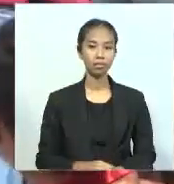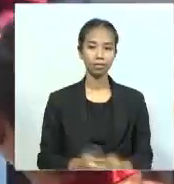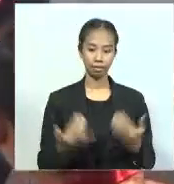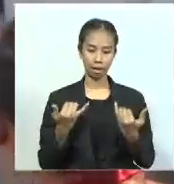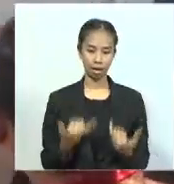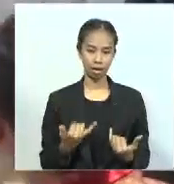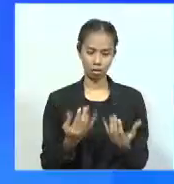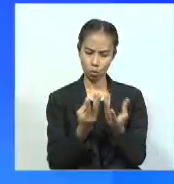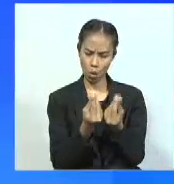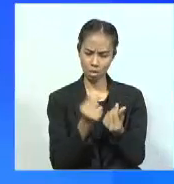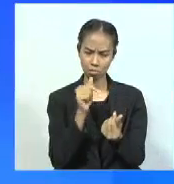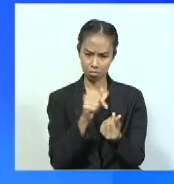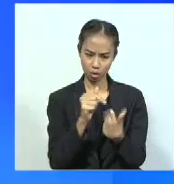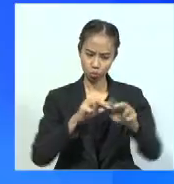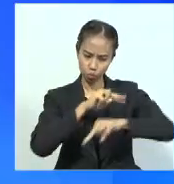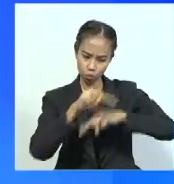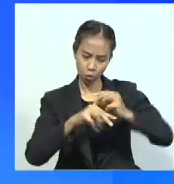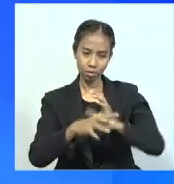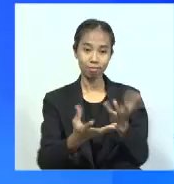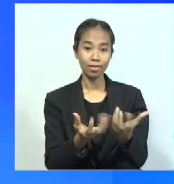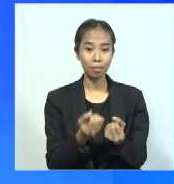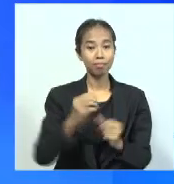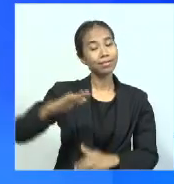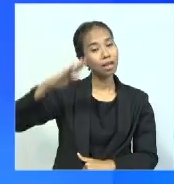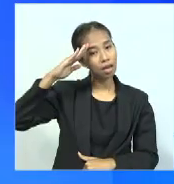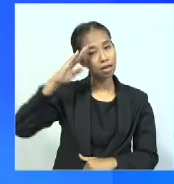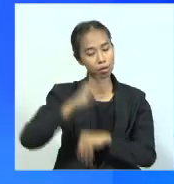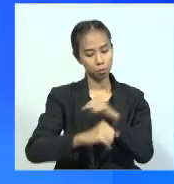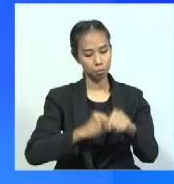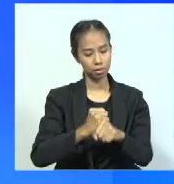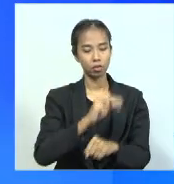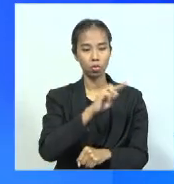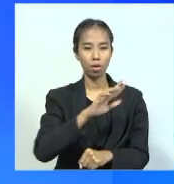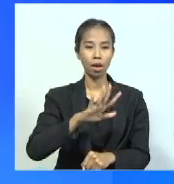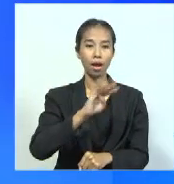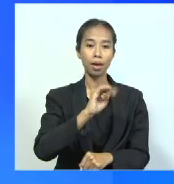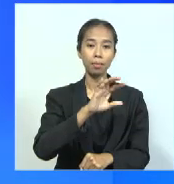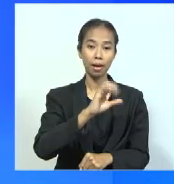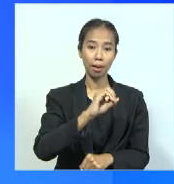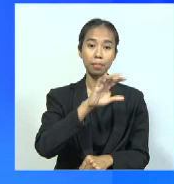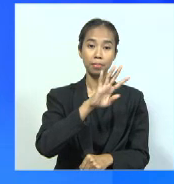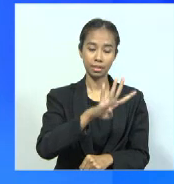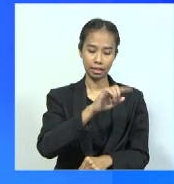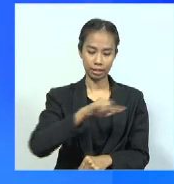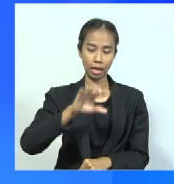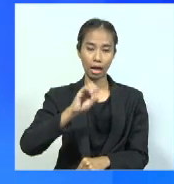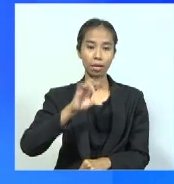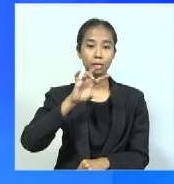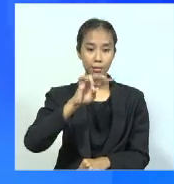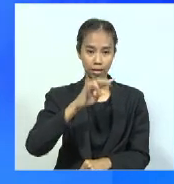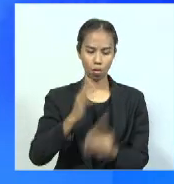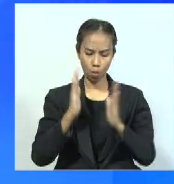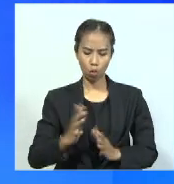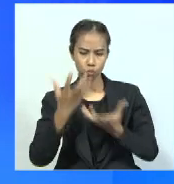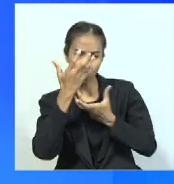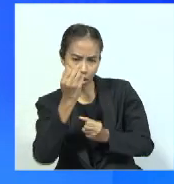ทั้งนี้สถิติการตรวจเลือกทหารกองเกินทั่วประเทศตั้งแต่ปี2554ถึง2557มีผู้สมั